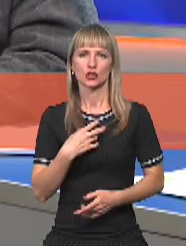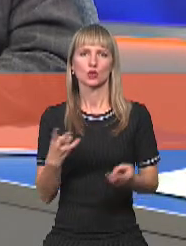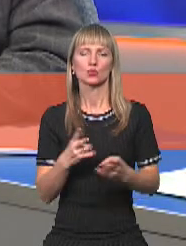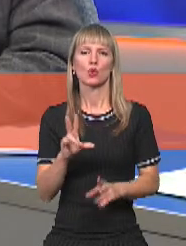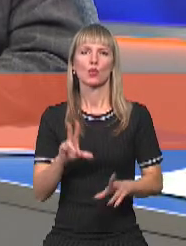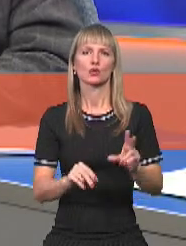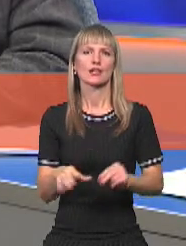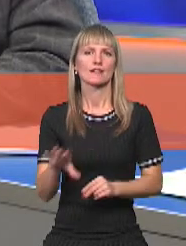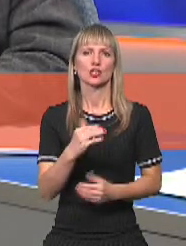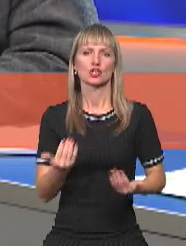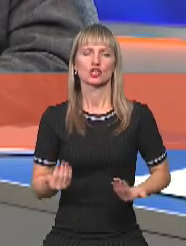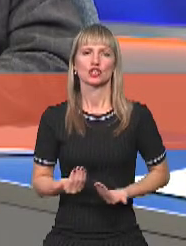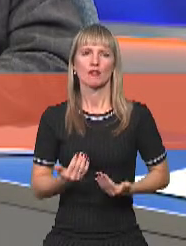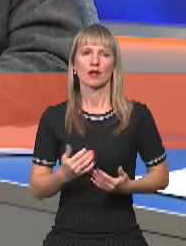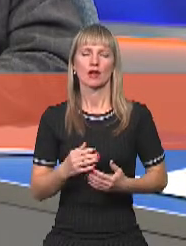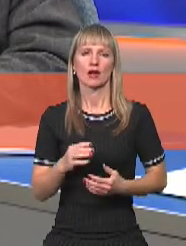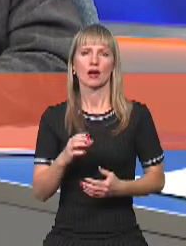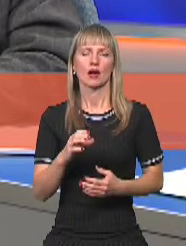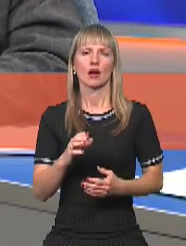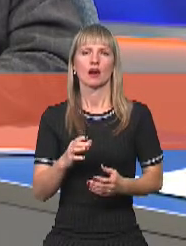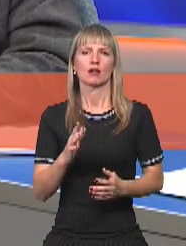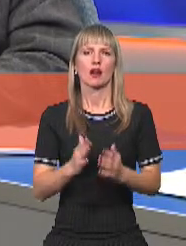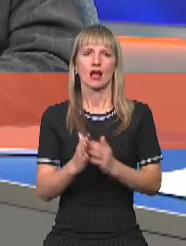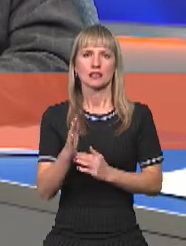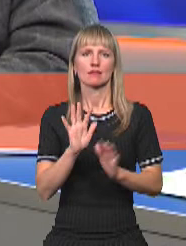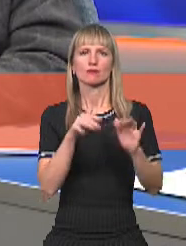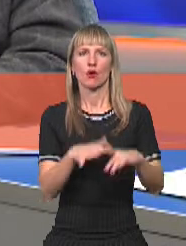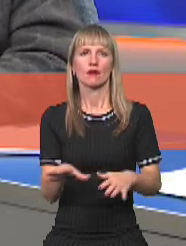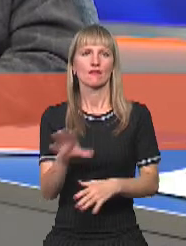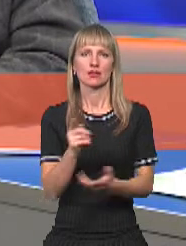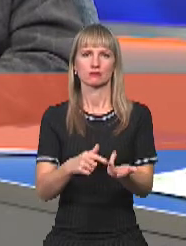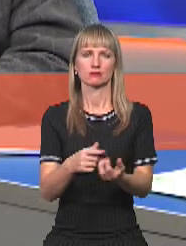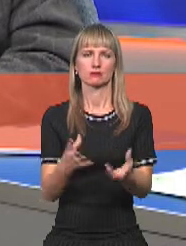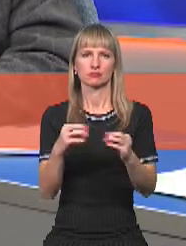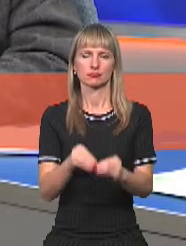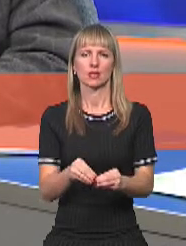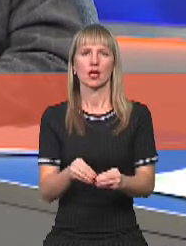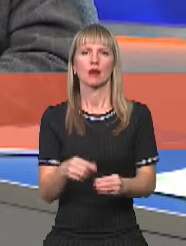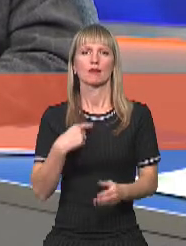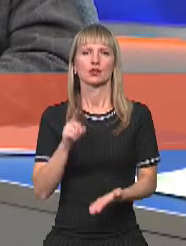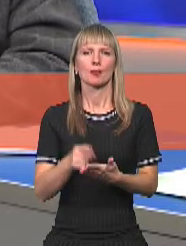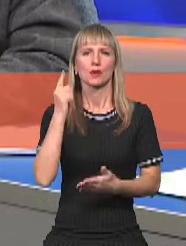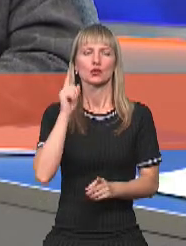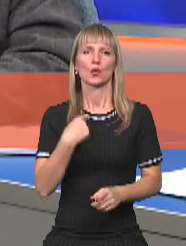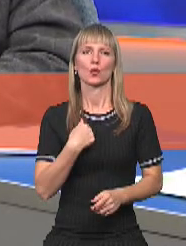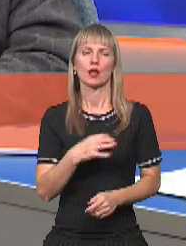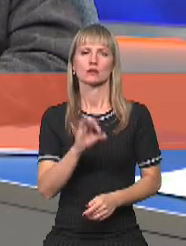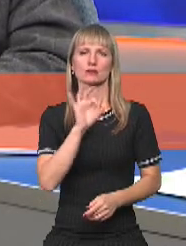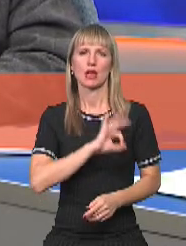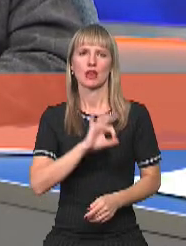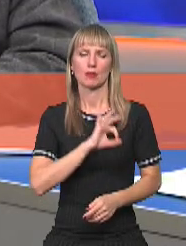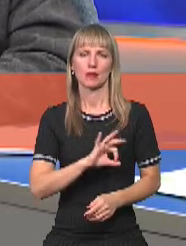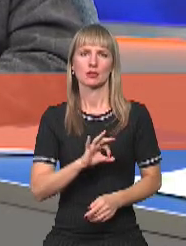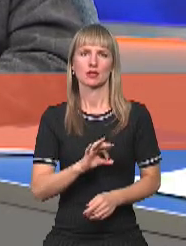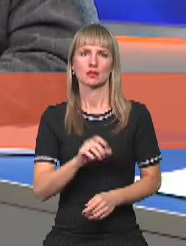учитывать всех живых существ, растения, море и тому подобное. Второе, мы должны понять, что у нас потребительское общество,